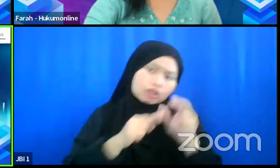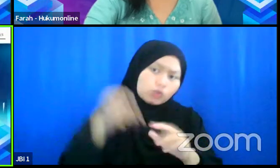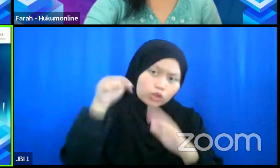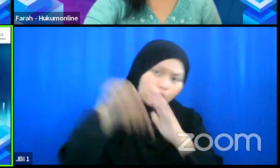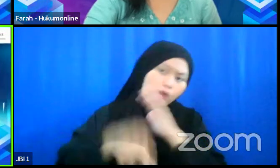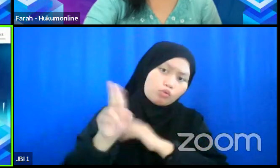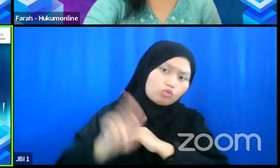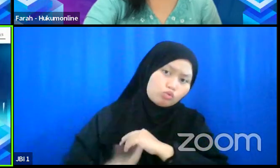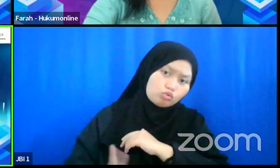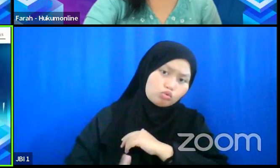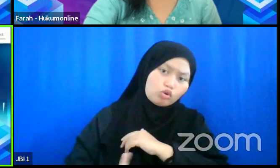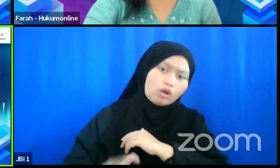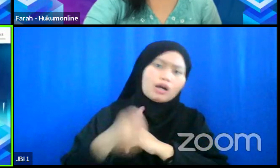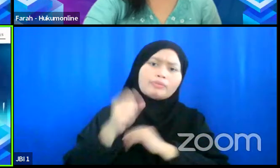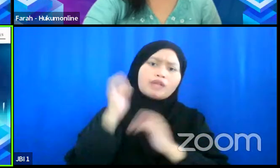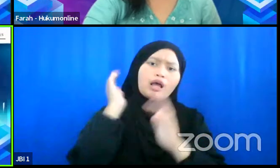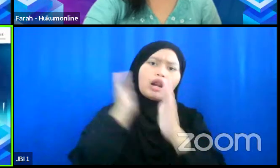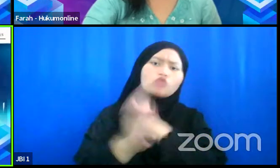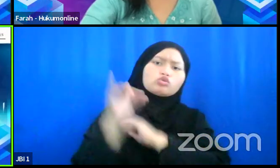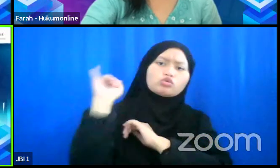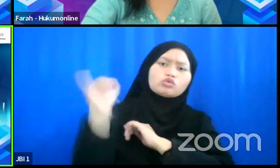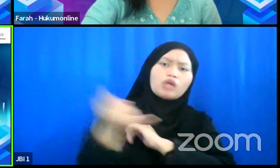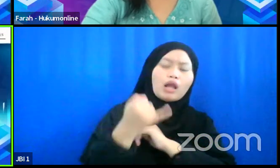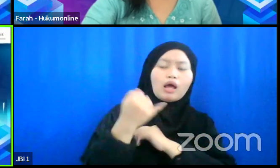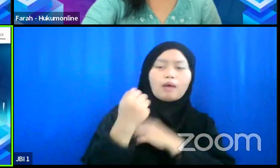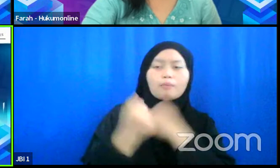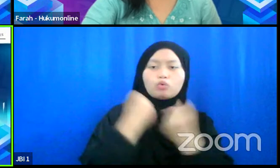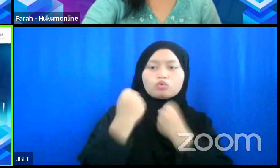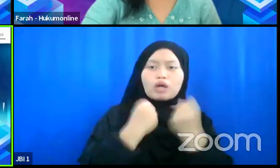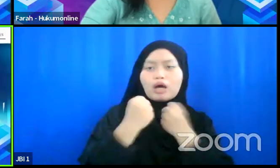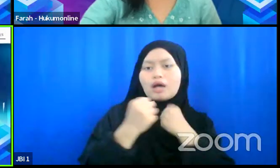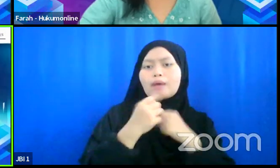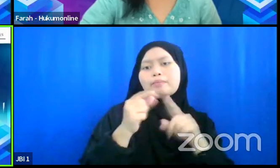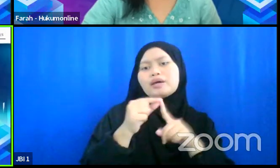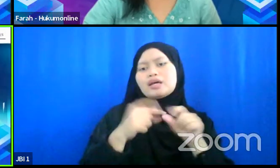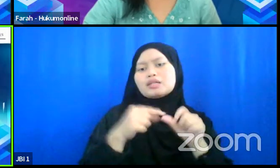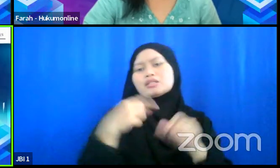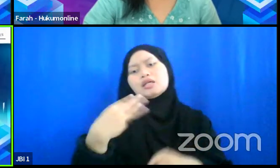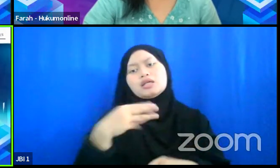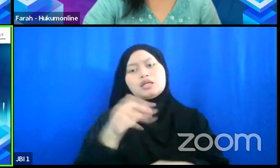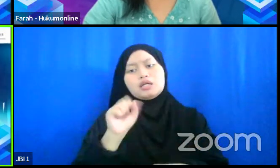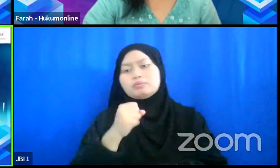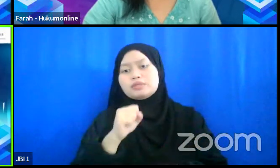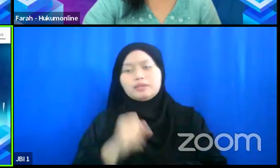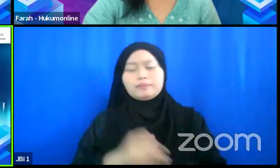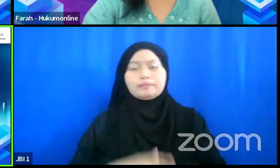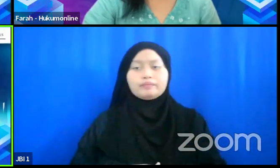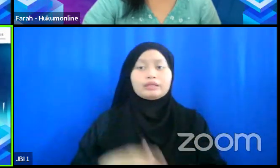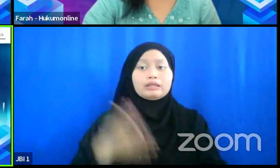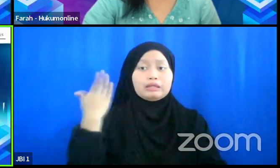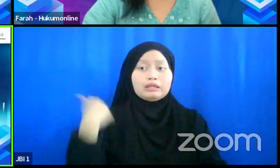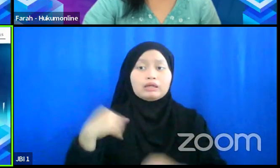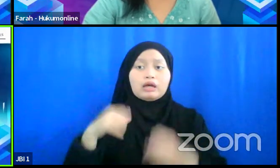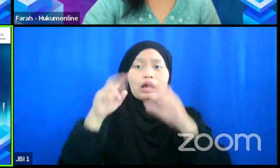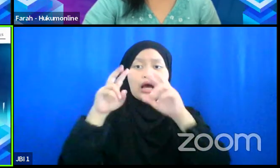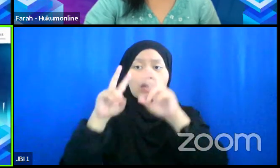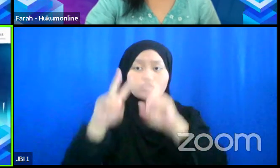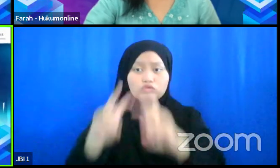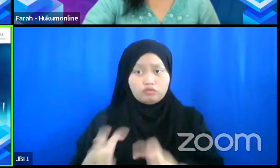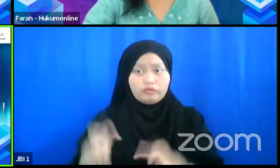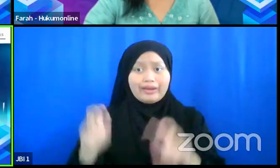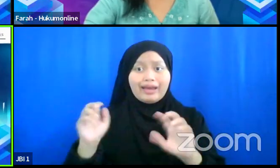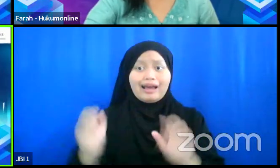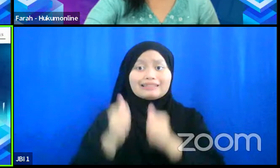serta-merta langsung disalahkan ke pc-nya seperti 49 dan juga memang tadi hasil survei itu menunjukkan